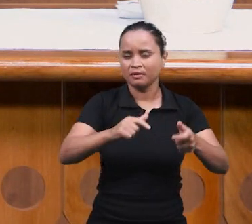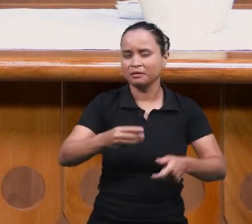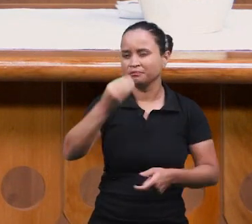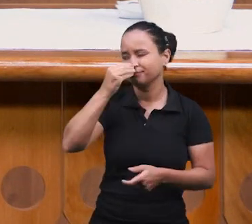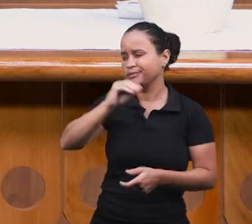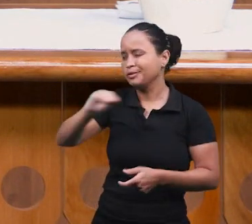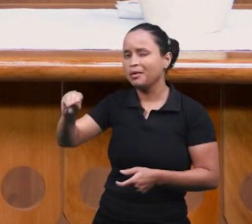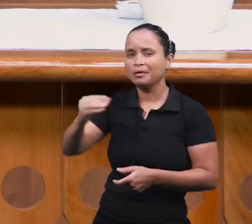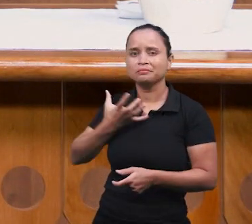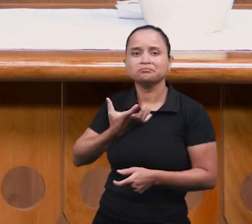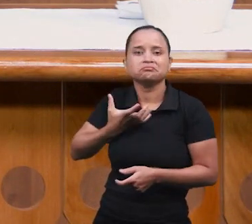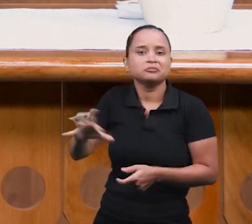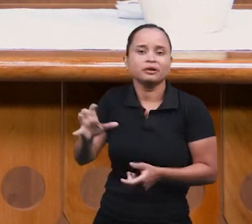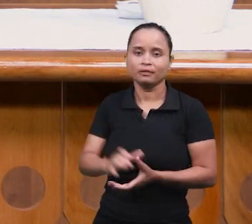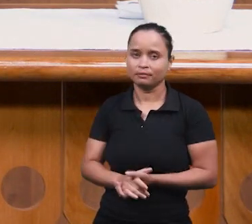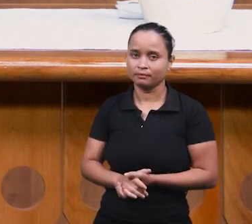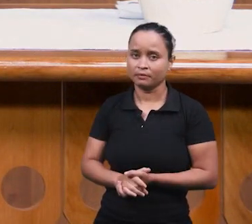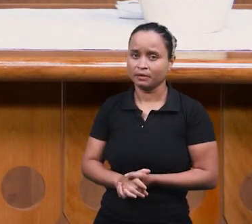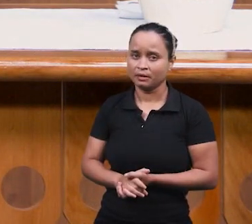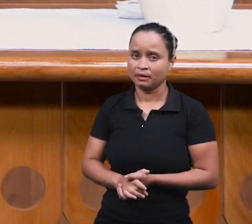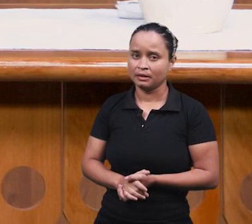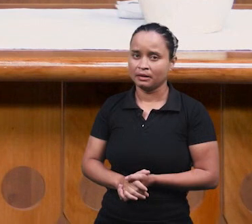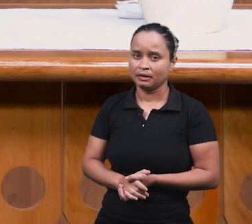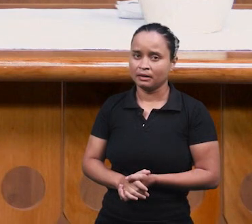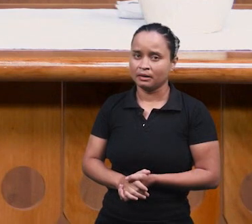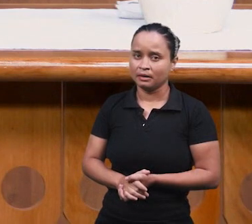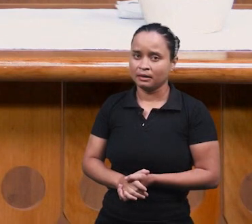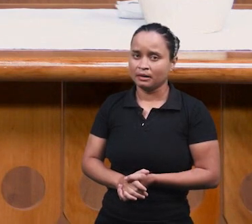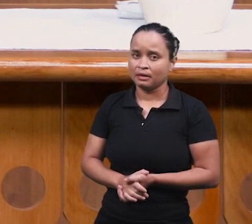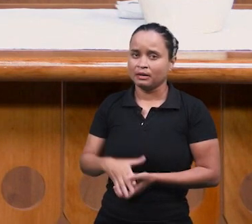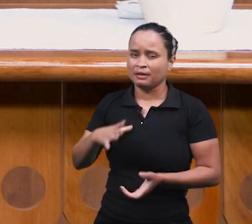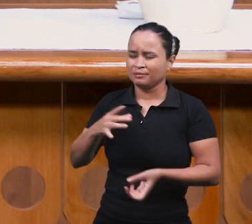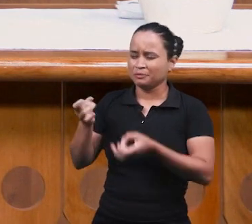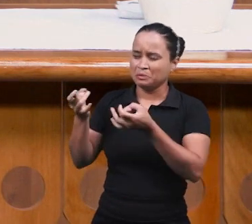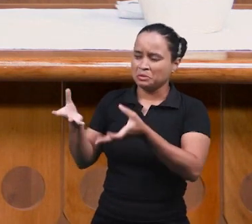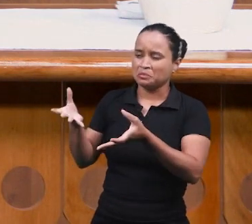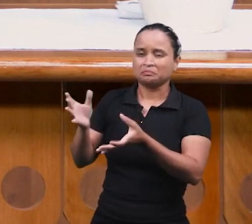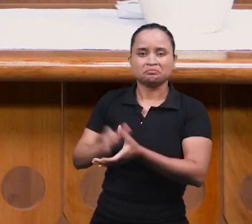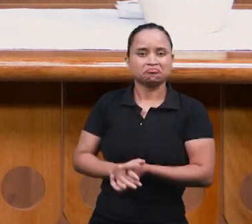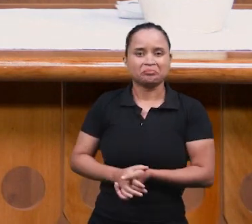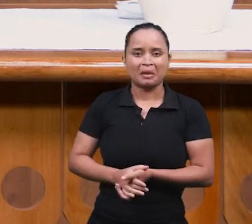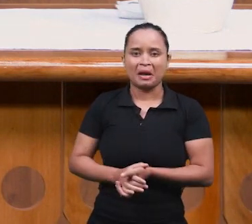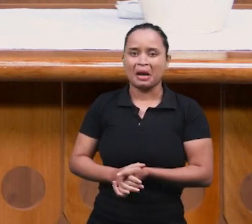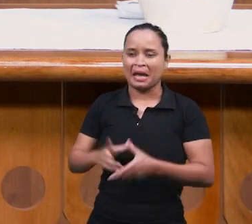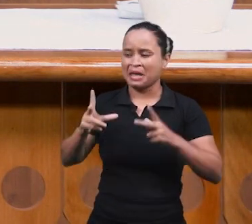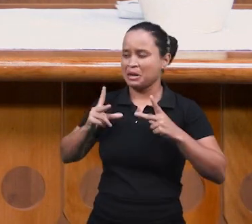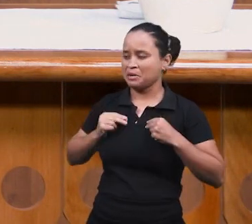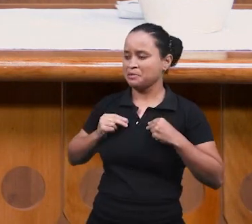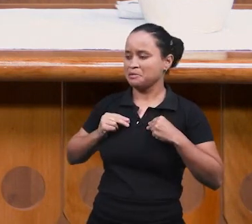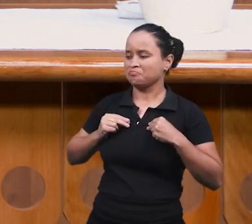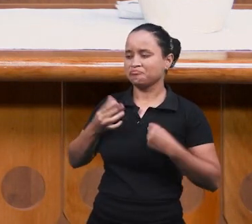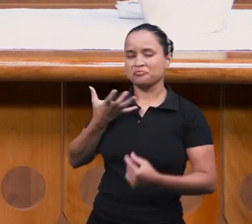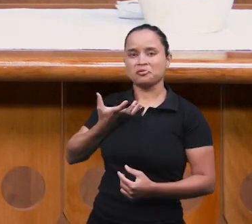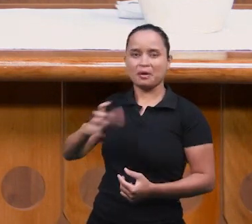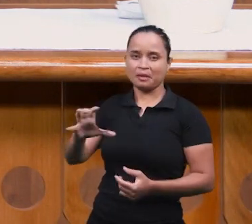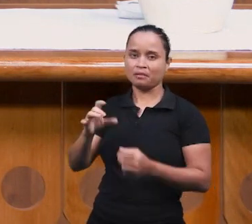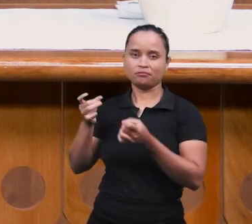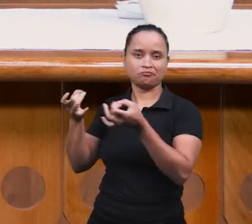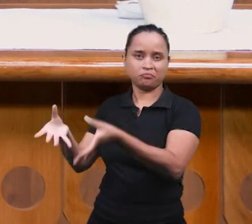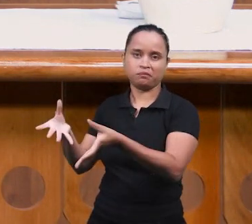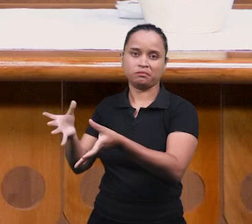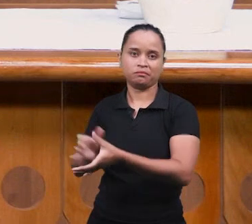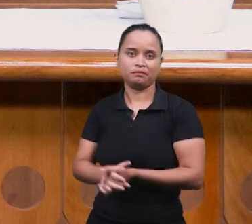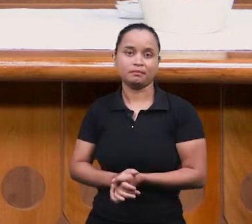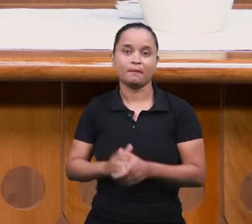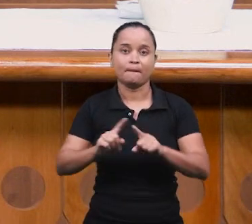Israël a laissé ce que Dieu leur avait donné comme héritage. Et quand le Seigneur Jésus est